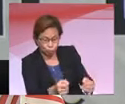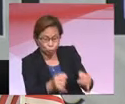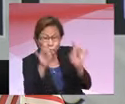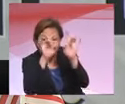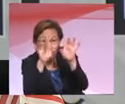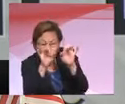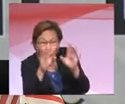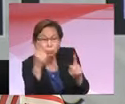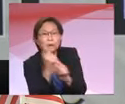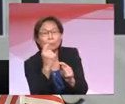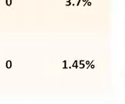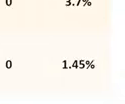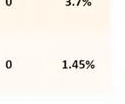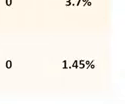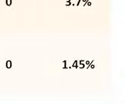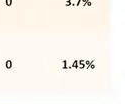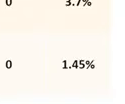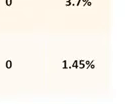kekal iaitu